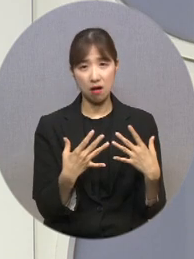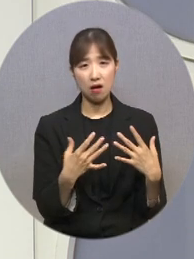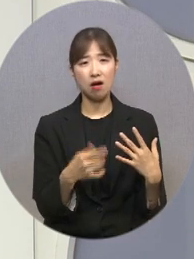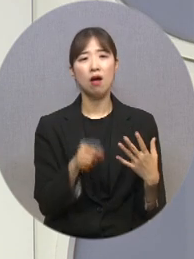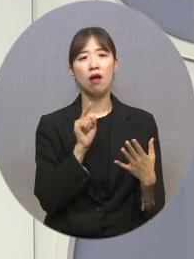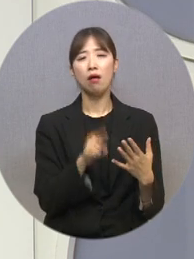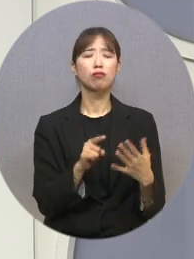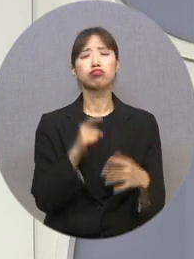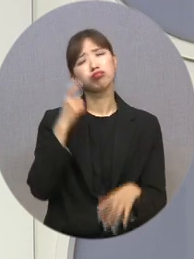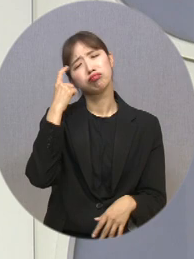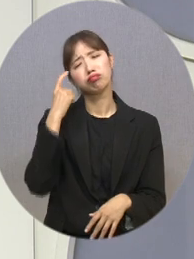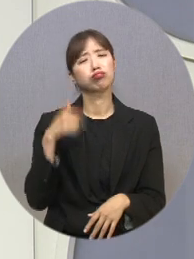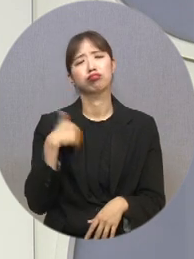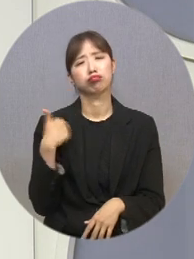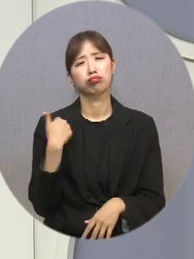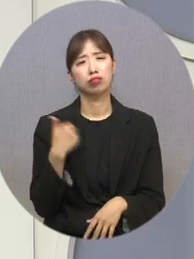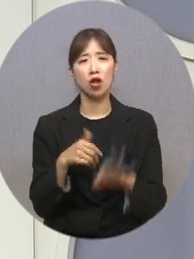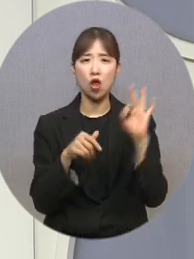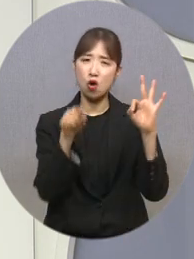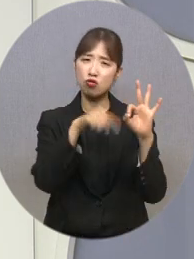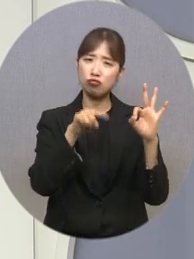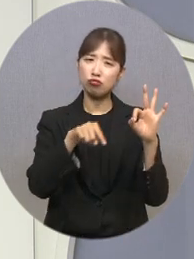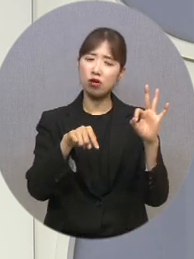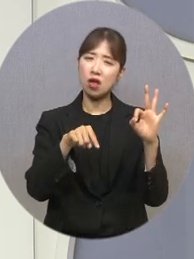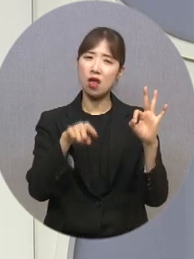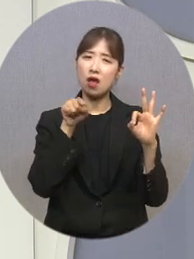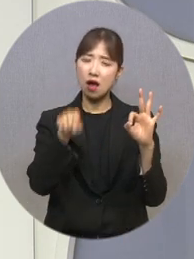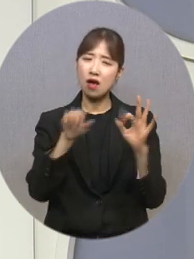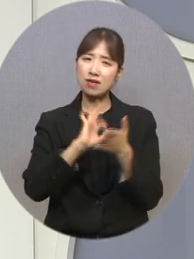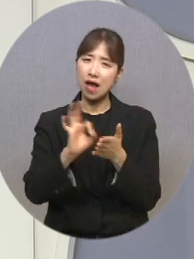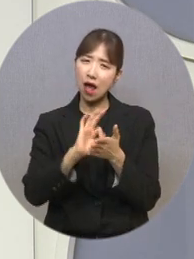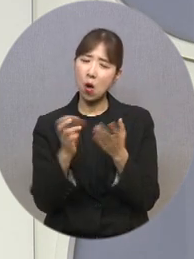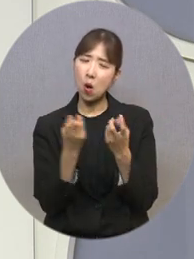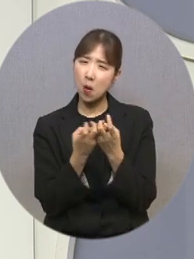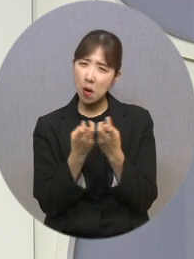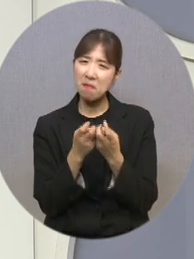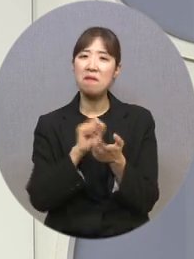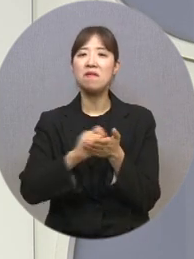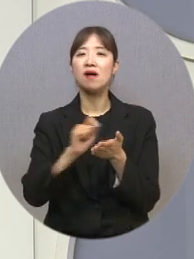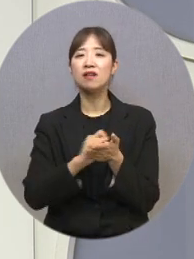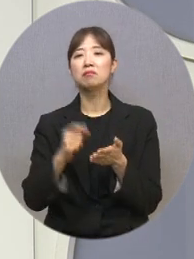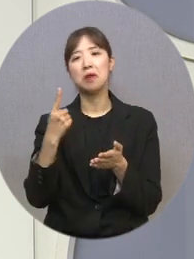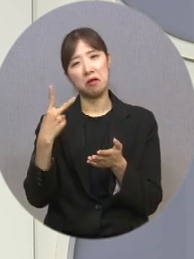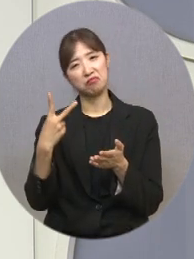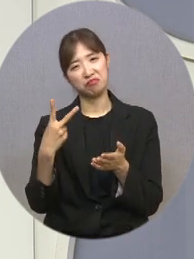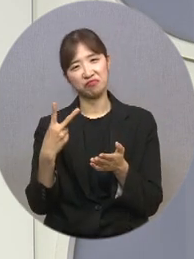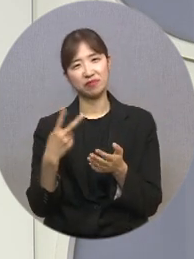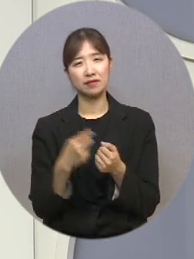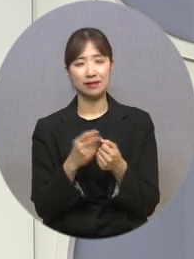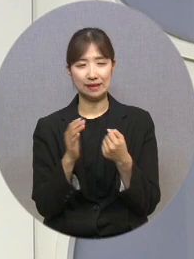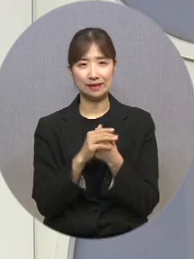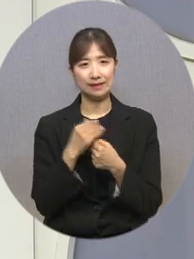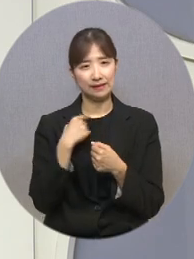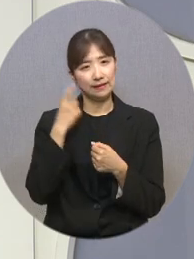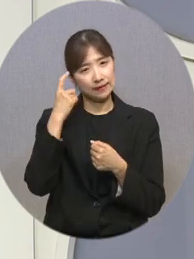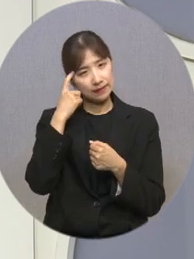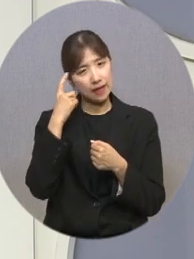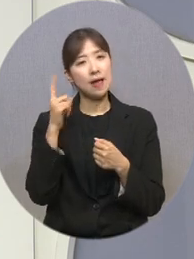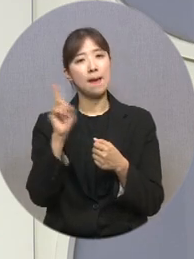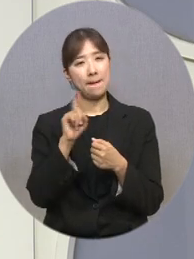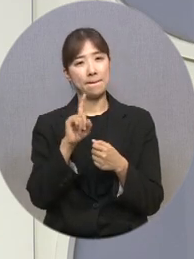사람들은 그런 의식이 없었고 한 10건 중에 그런 용도 쓴 사람이 한 두 사람 정도. 그래서 제가 이제 그 생각을 좀 더 발전시킨